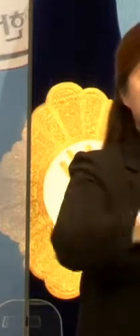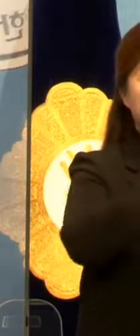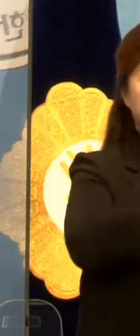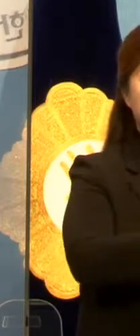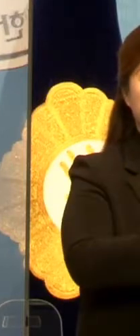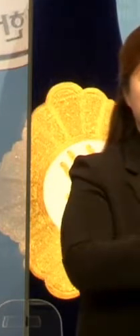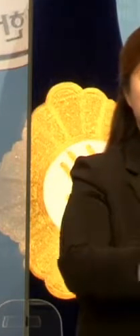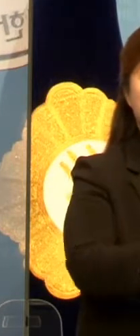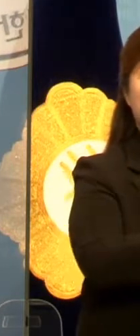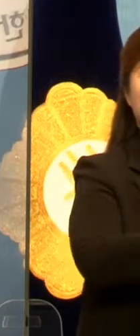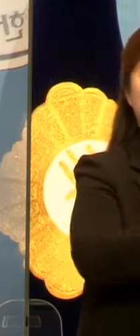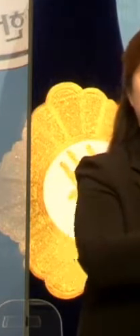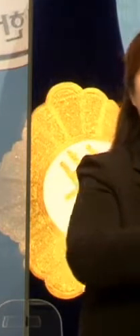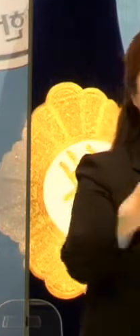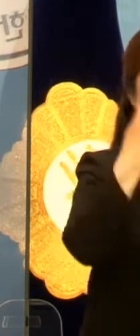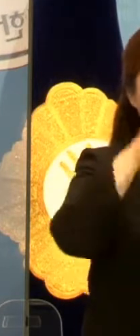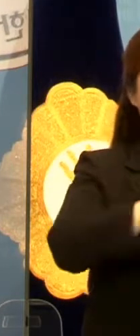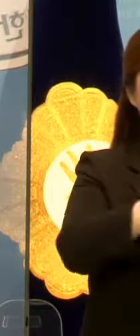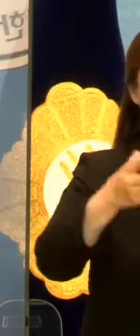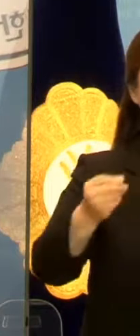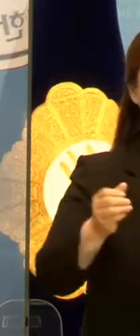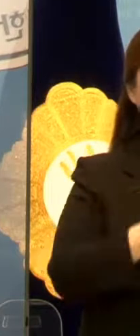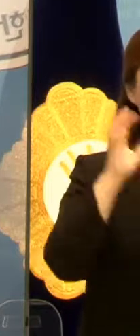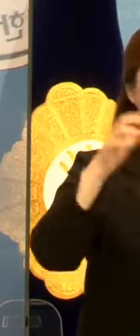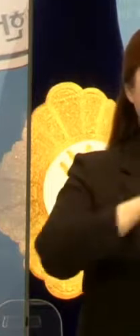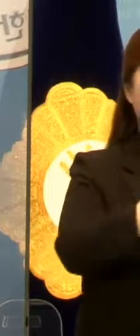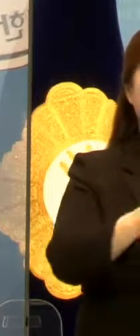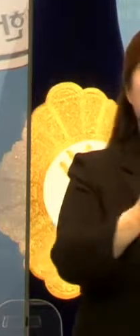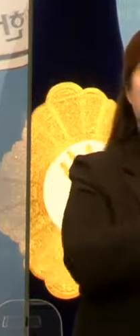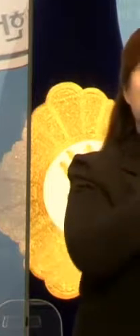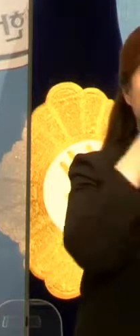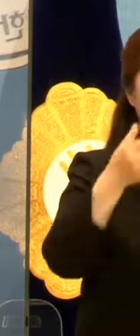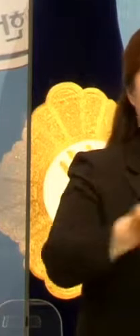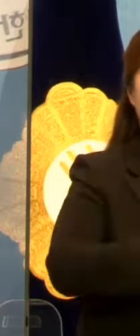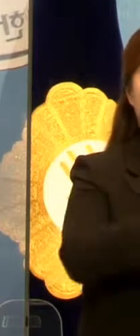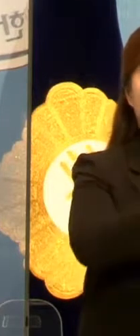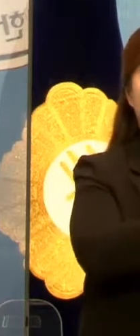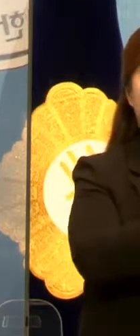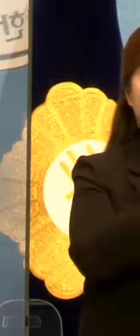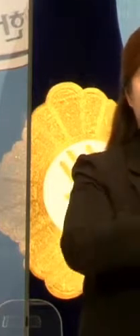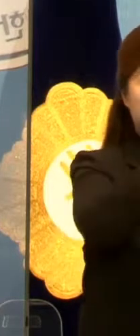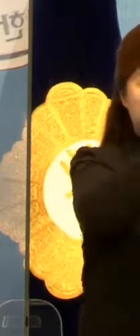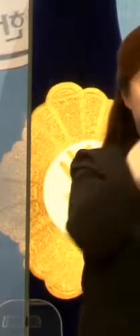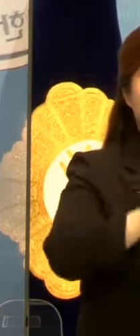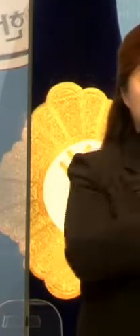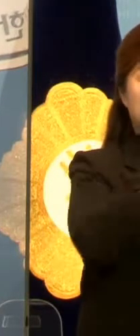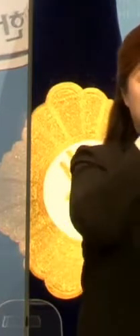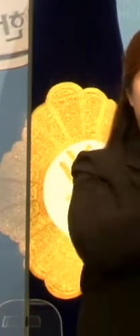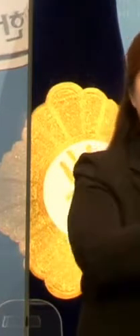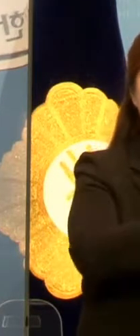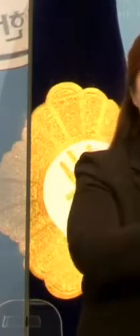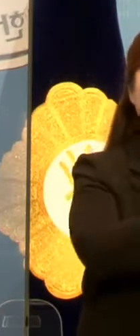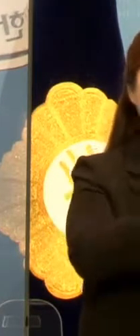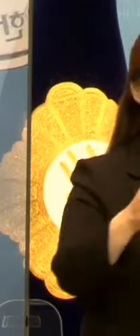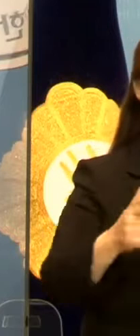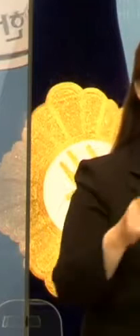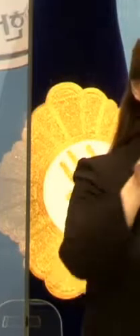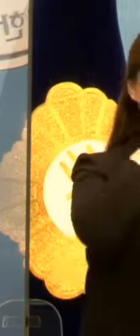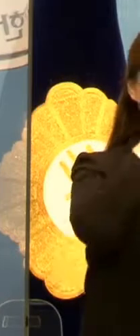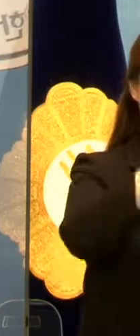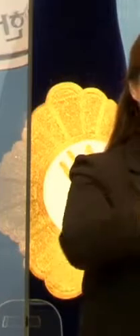비정형 노동 그리고 보호 종류 아동 죽어 부채 문제 등과 같은 청년들의 삶에 밀접하게 닿아있는 여러가지